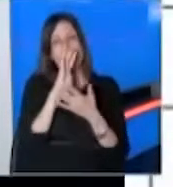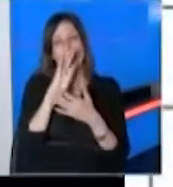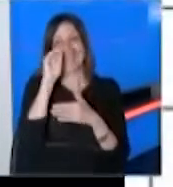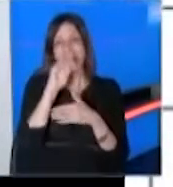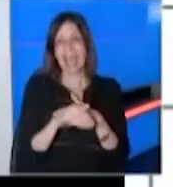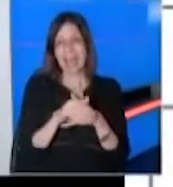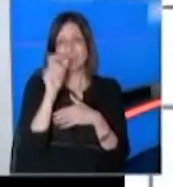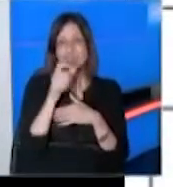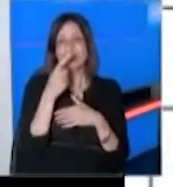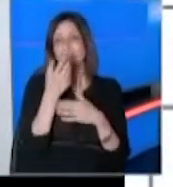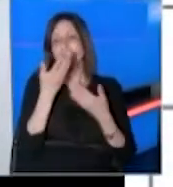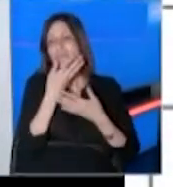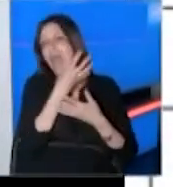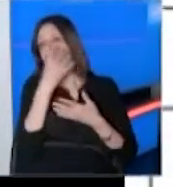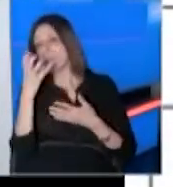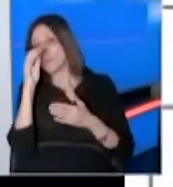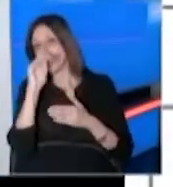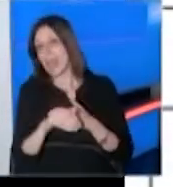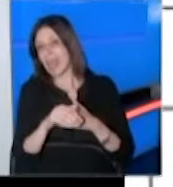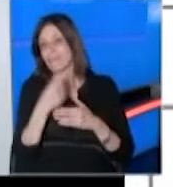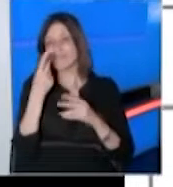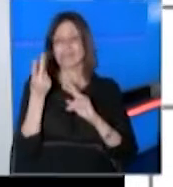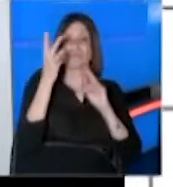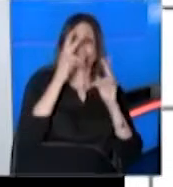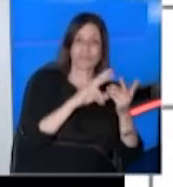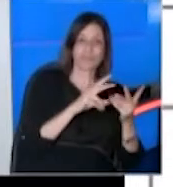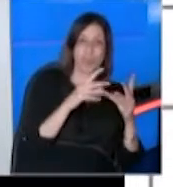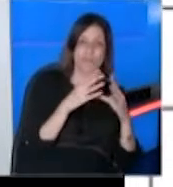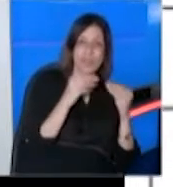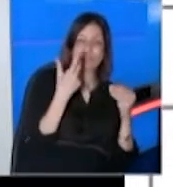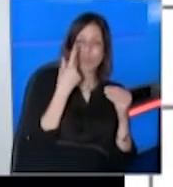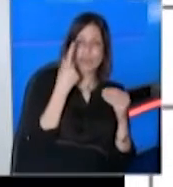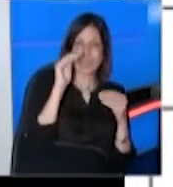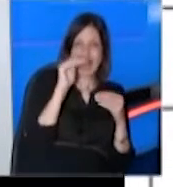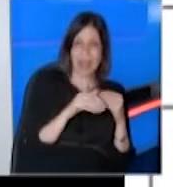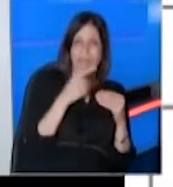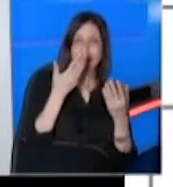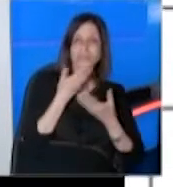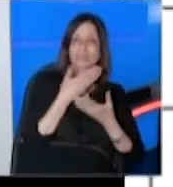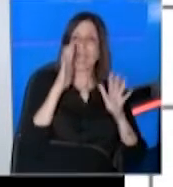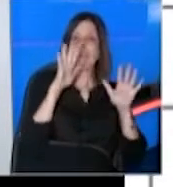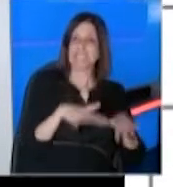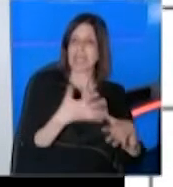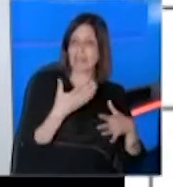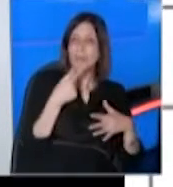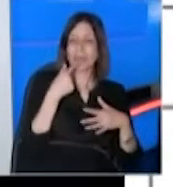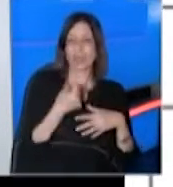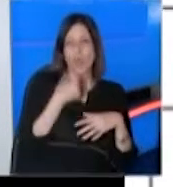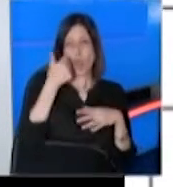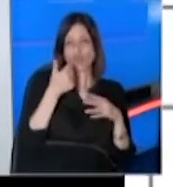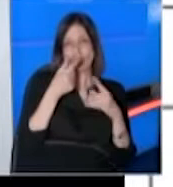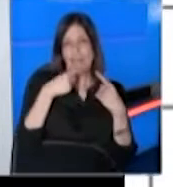יהיו להם 400,000 דונם. כן, הם קובעים תקן. ואם עם 31,000 תושבים יהיה להם 10,000. בדיוק. ואומרת ראש